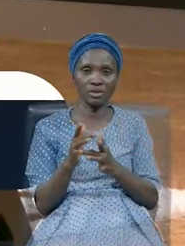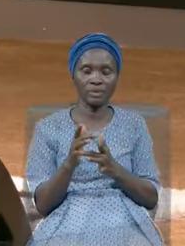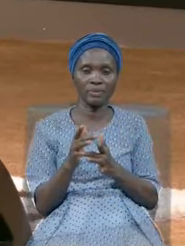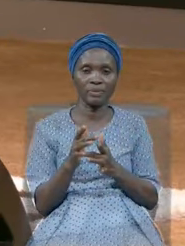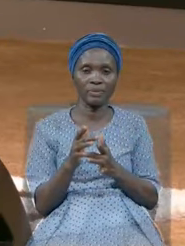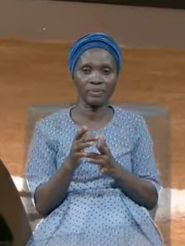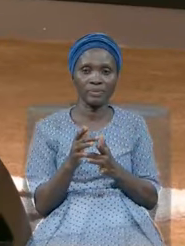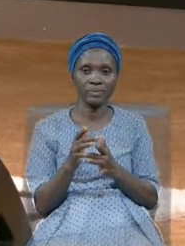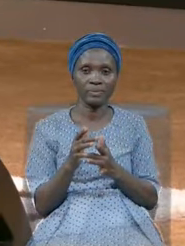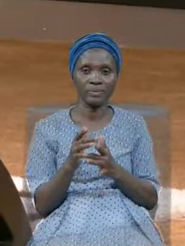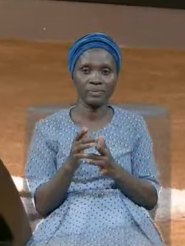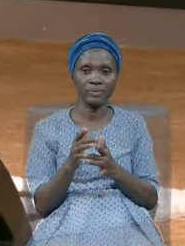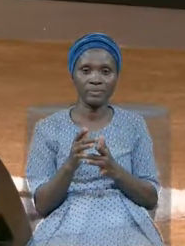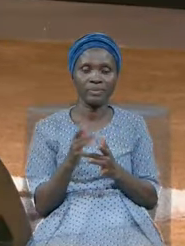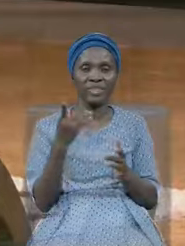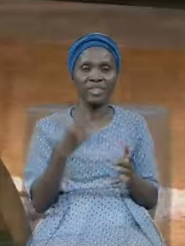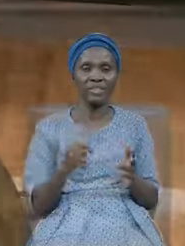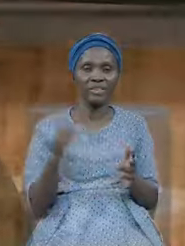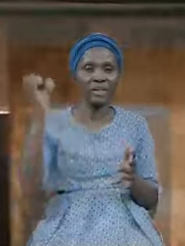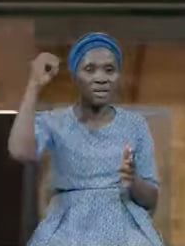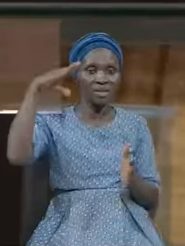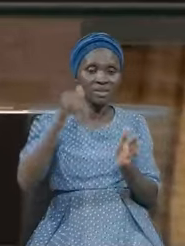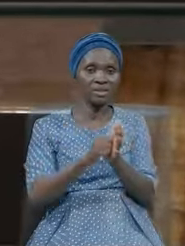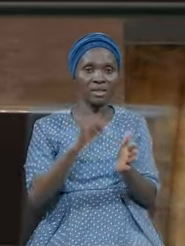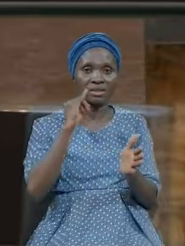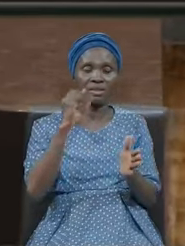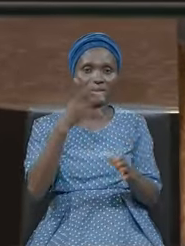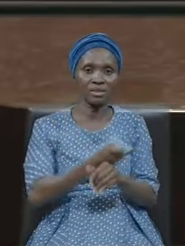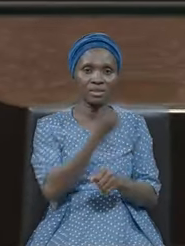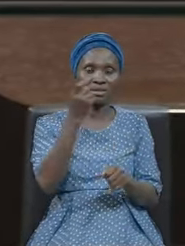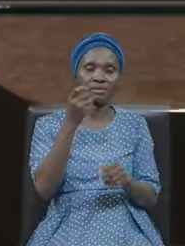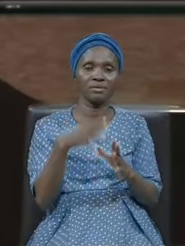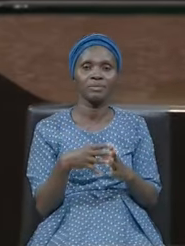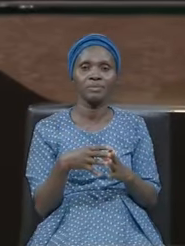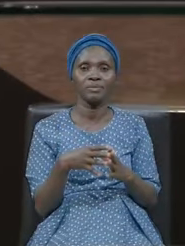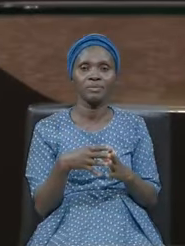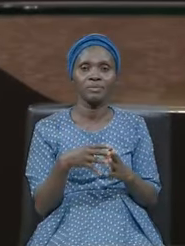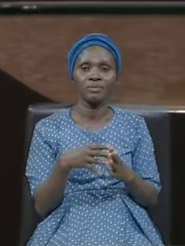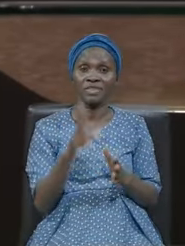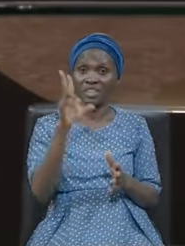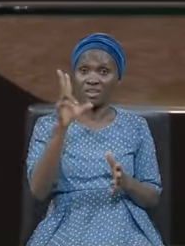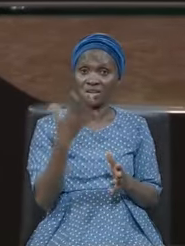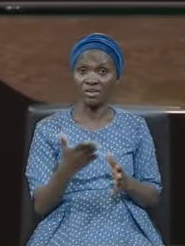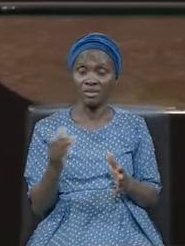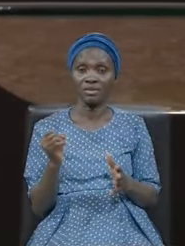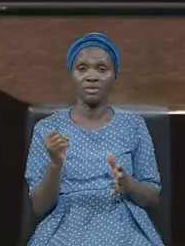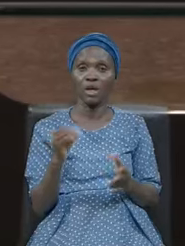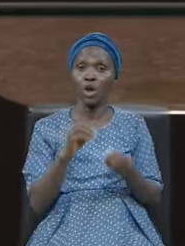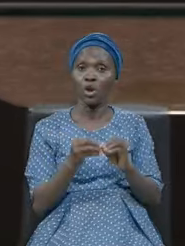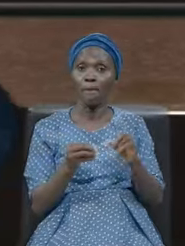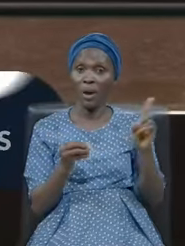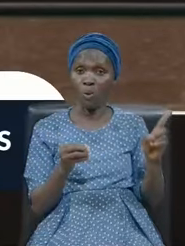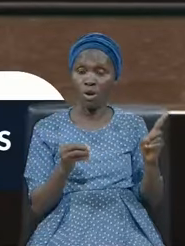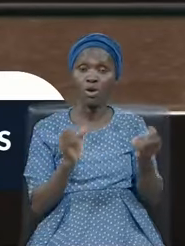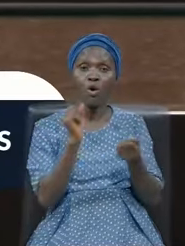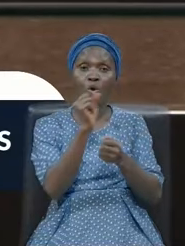jésus-chist c'est la grâce qui est triomphante nous allons voir TR sessions ici vaincre le